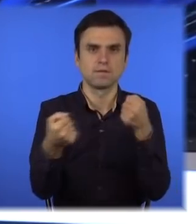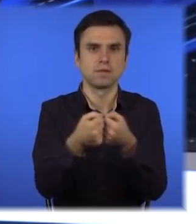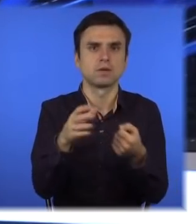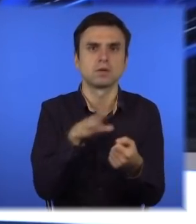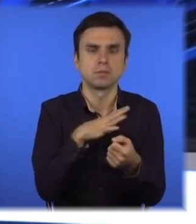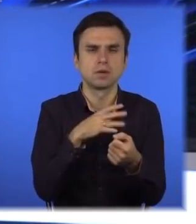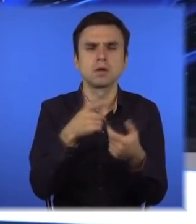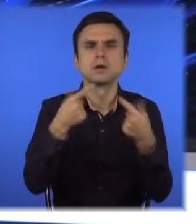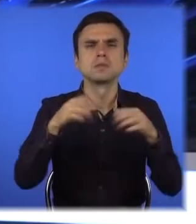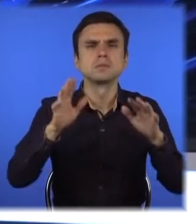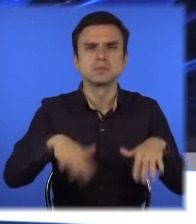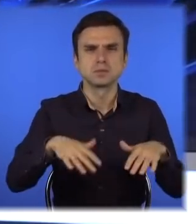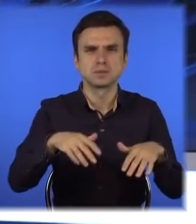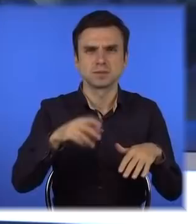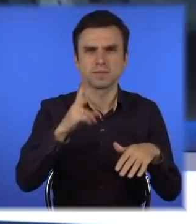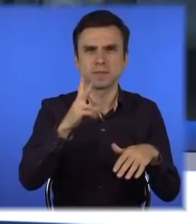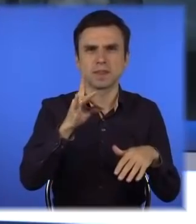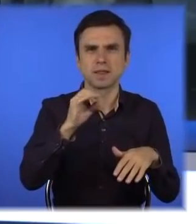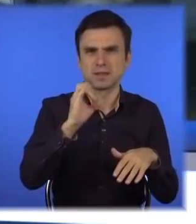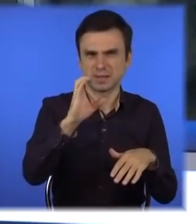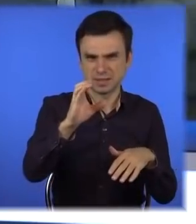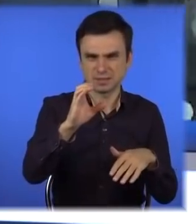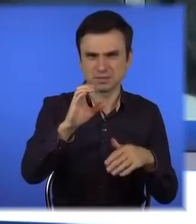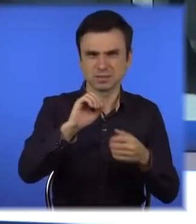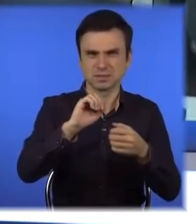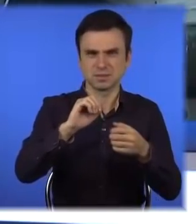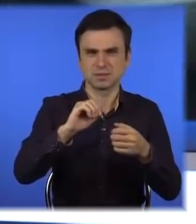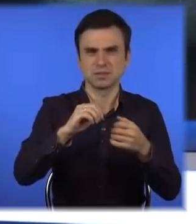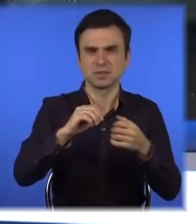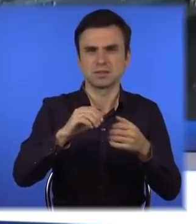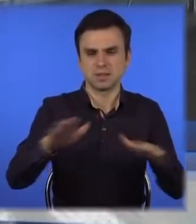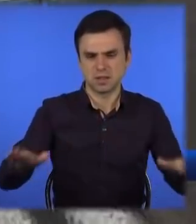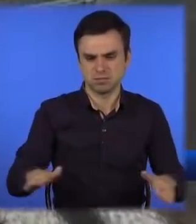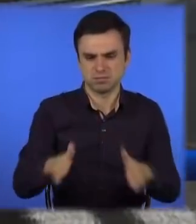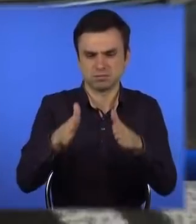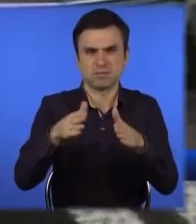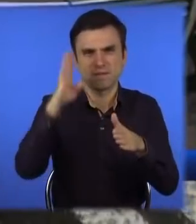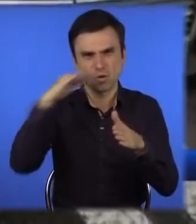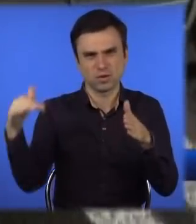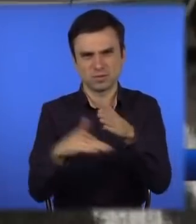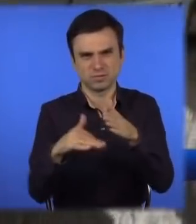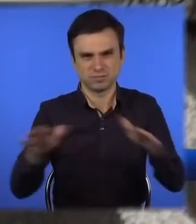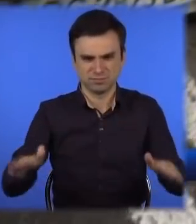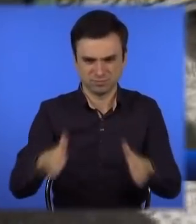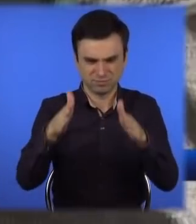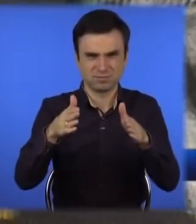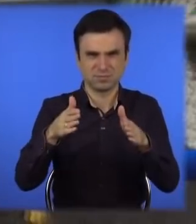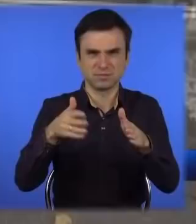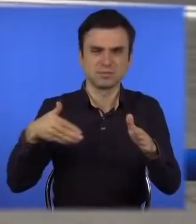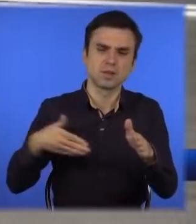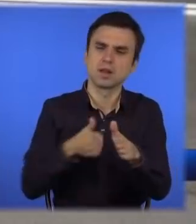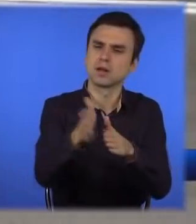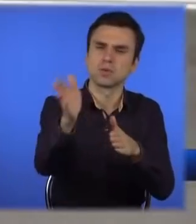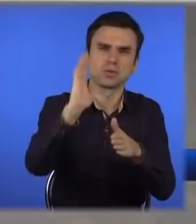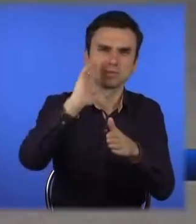І ще одна аварія у Покровському районі. Маршрутне таксі зіштовхнулося з легковим автомобілем. На дамбі Кресу не розминулися